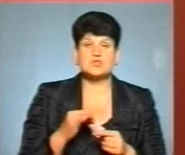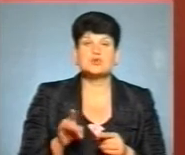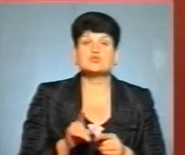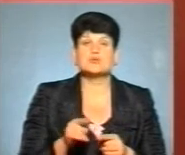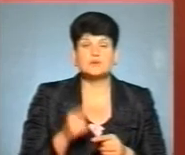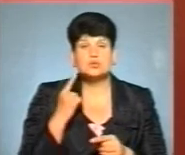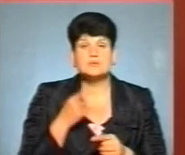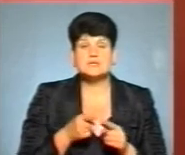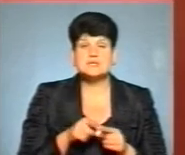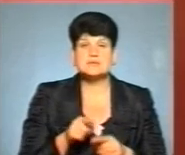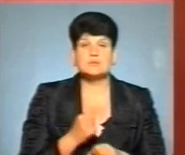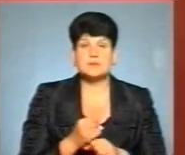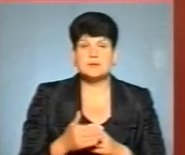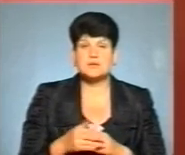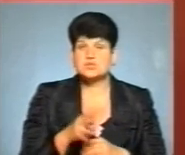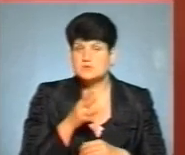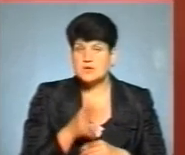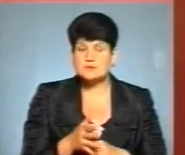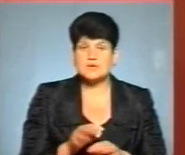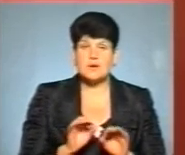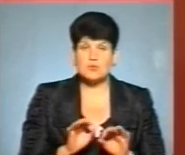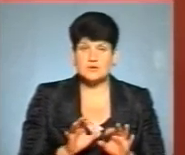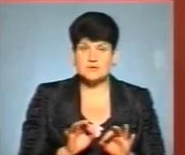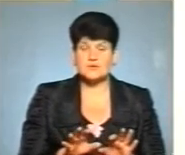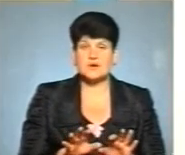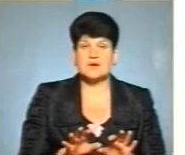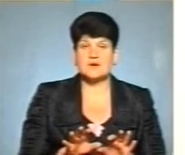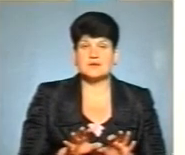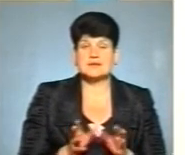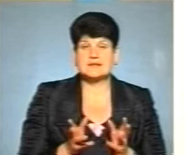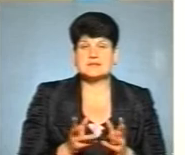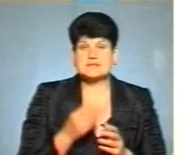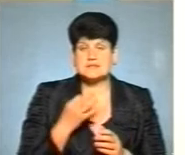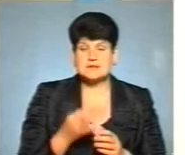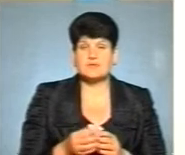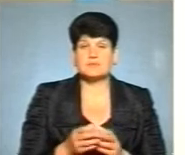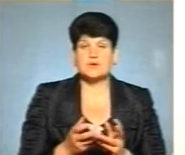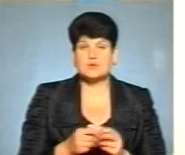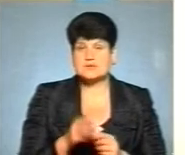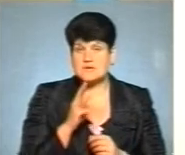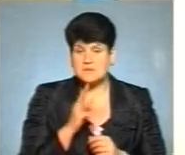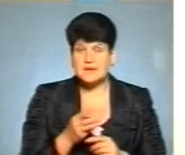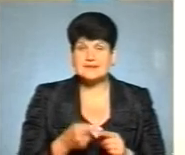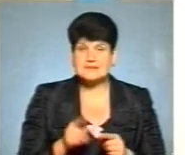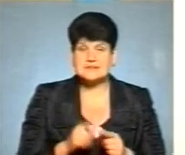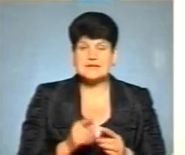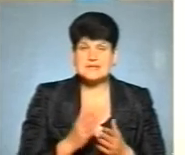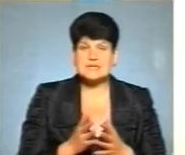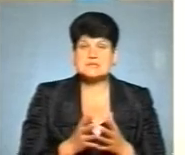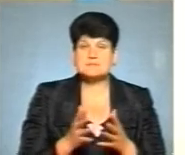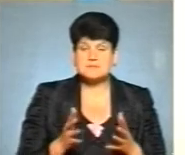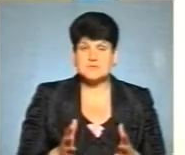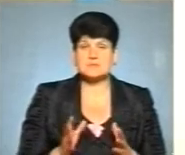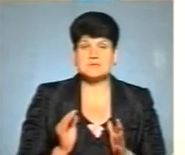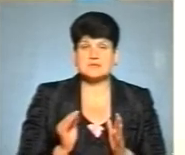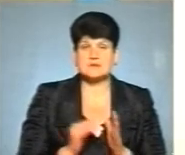збираєтеся з цим робити найближчим часом? Я пояснив, я розказав вам на рахунок заробітної плати. Так? Це є збільшення. Тобто, те ми